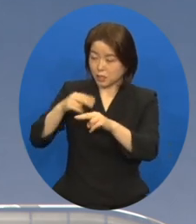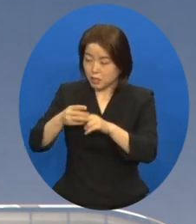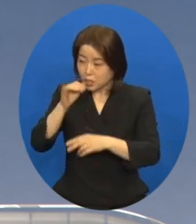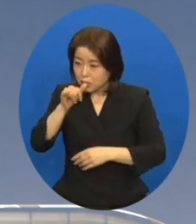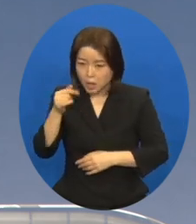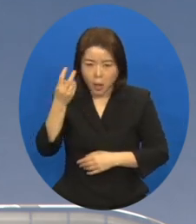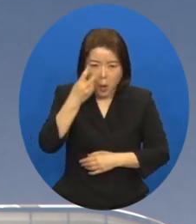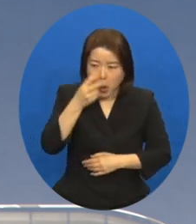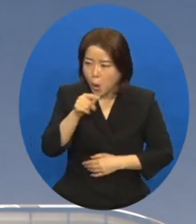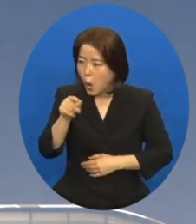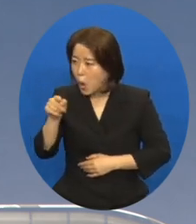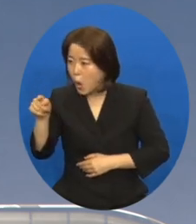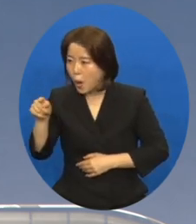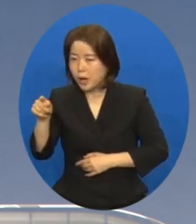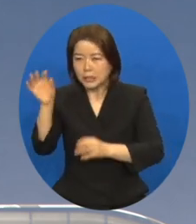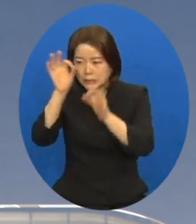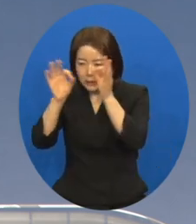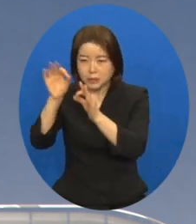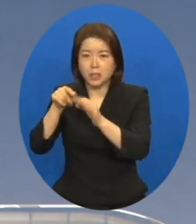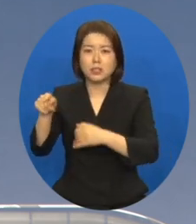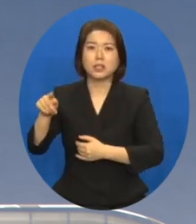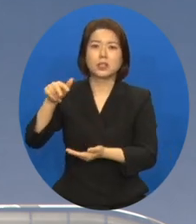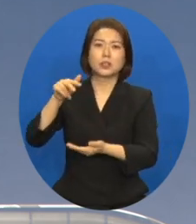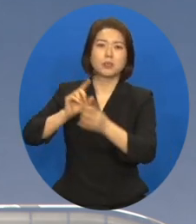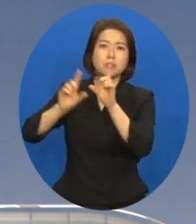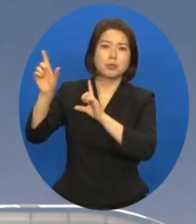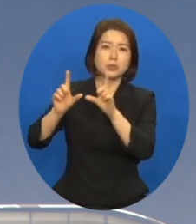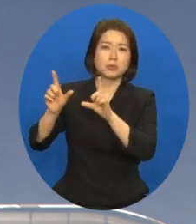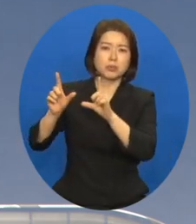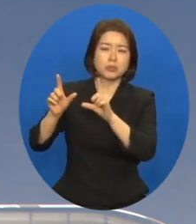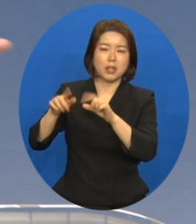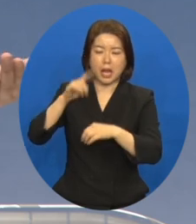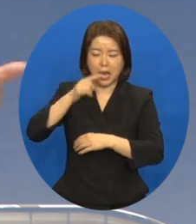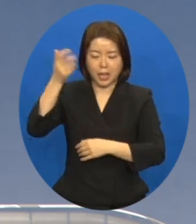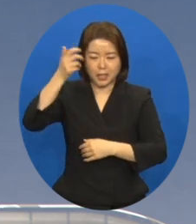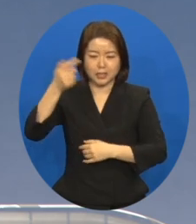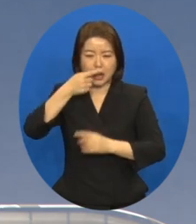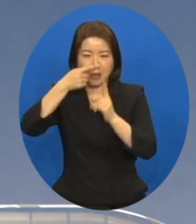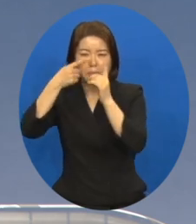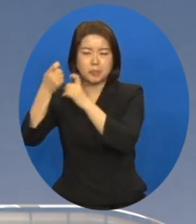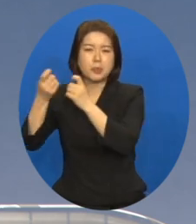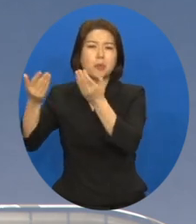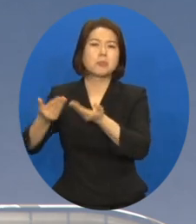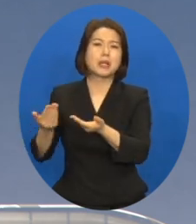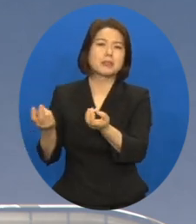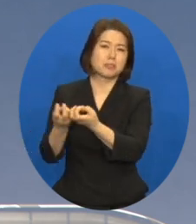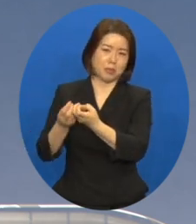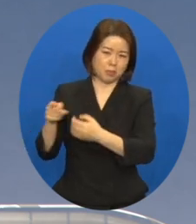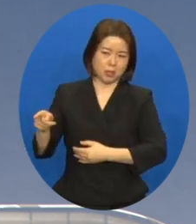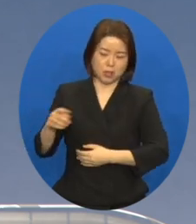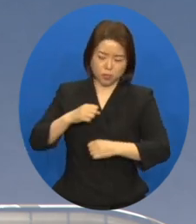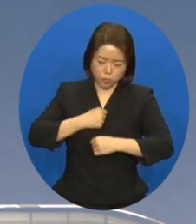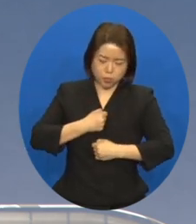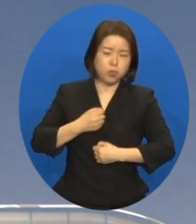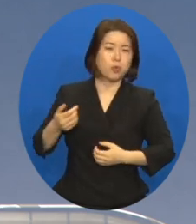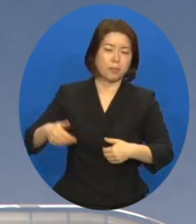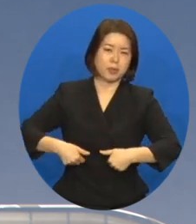식으로 태도를 갖는 것은 다 미혹을 받는 길인 것이죠. 정말 조심해야